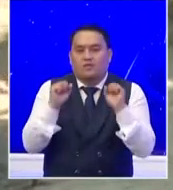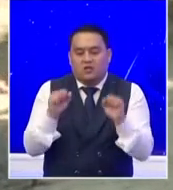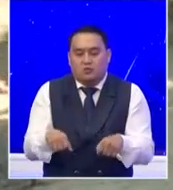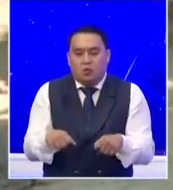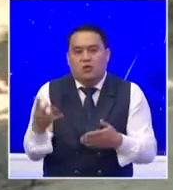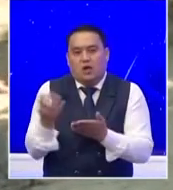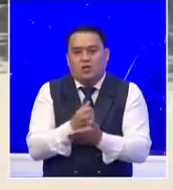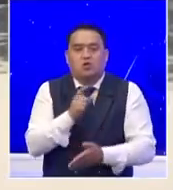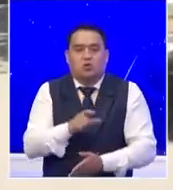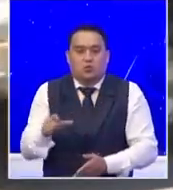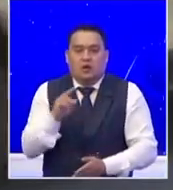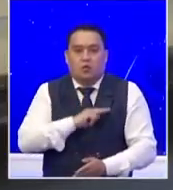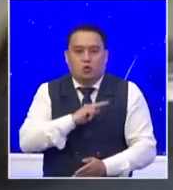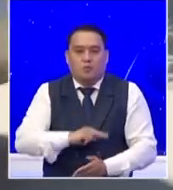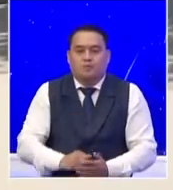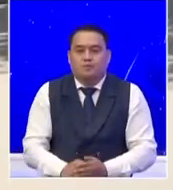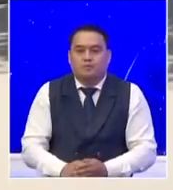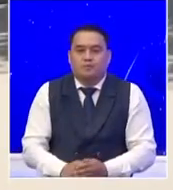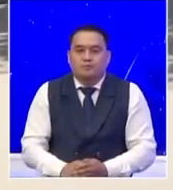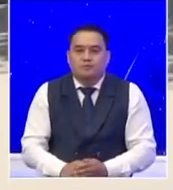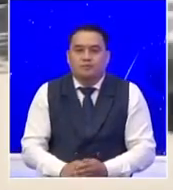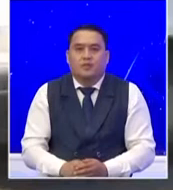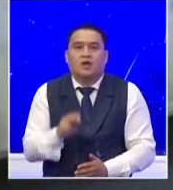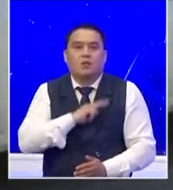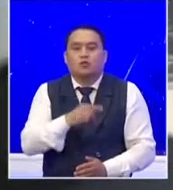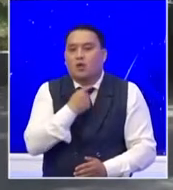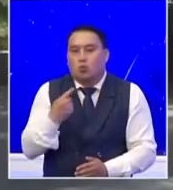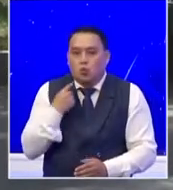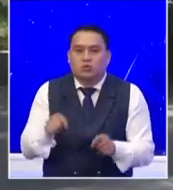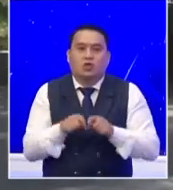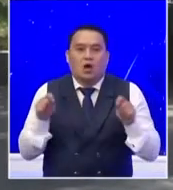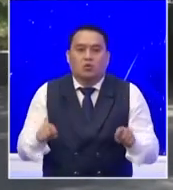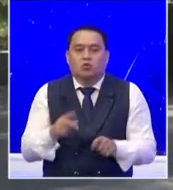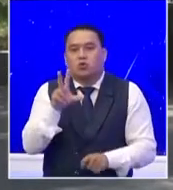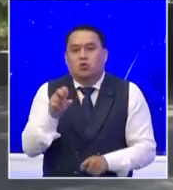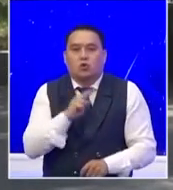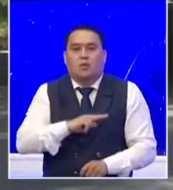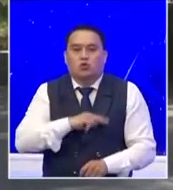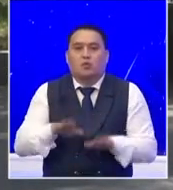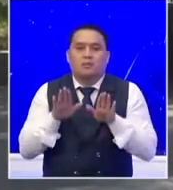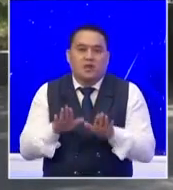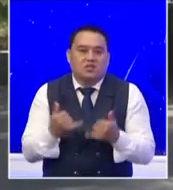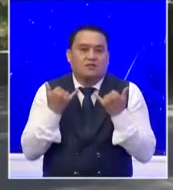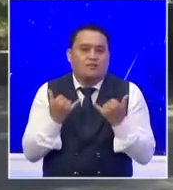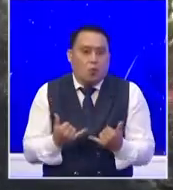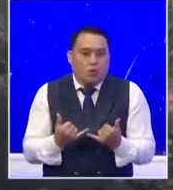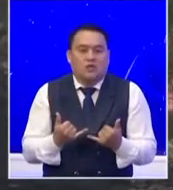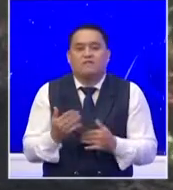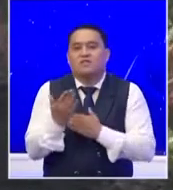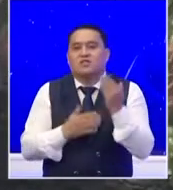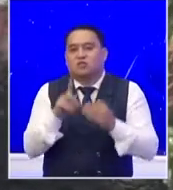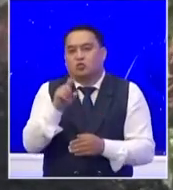возможность найти людям работу. В рамках программы «Дорожной карты занятости» в Талдыкургане создадут более 300 рабочих мест. На сегодняшний день уже